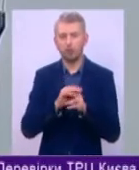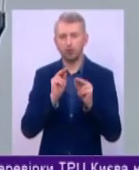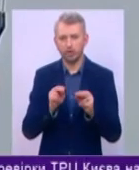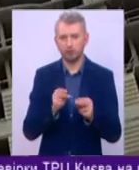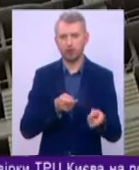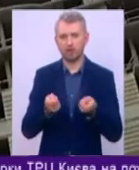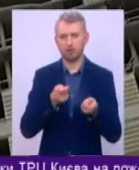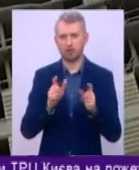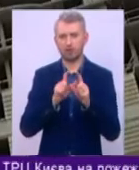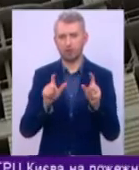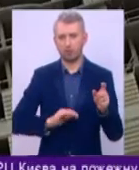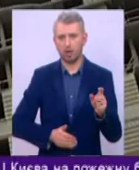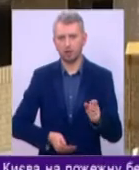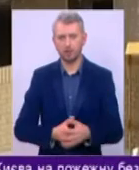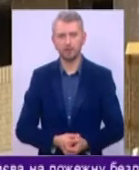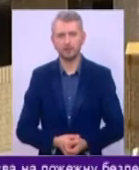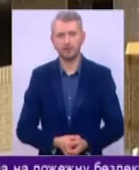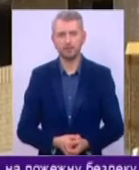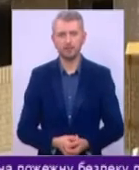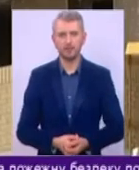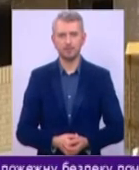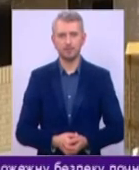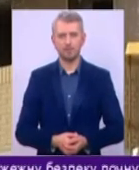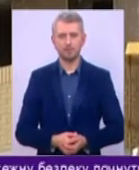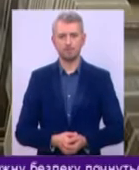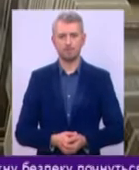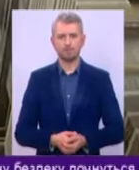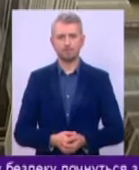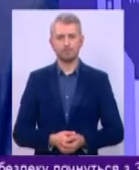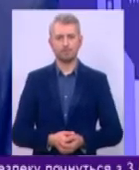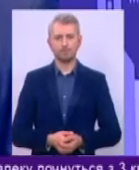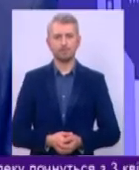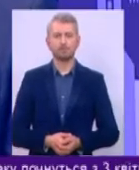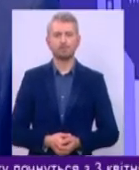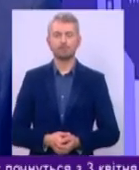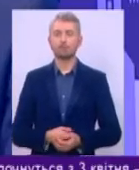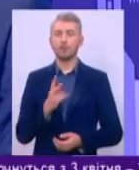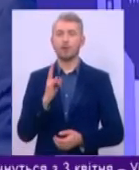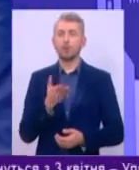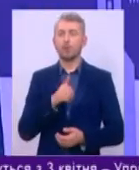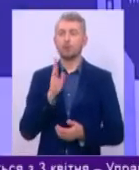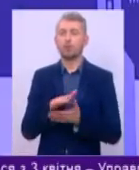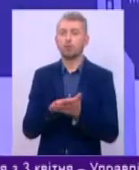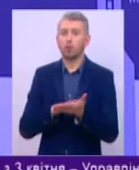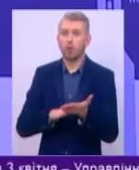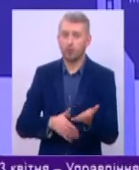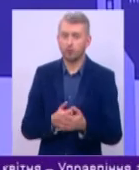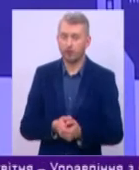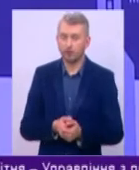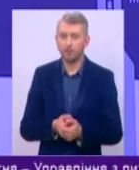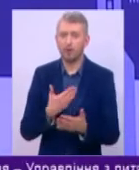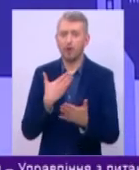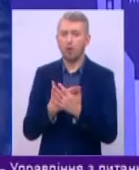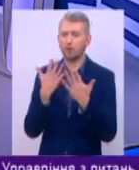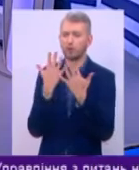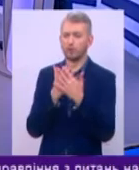компанії. Лариса Зубенко, Станіслав Борчак, Дмитро Курченко, телеканал Київ. Ну що ж, ми будемо продовжувати. Пані Галино, ось в